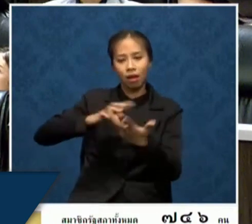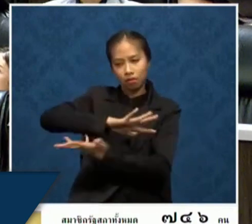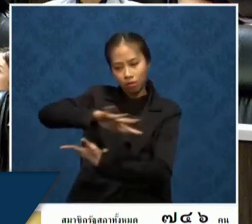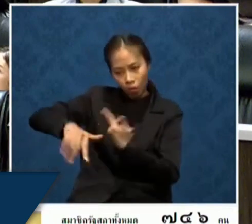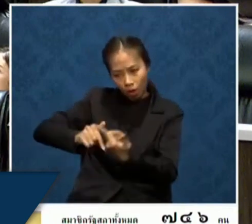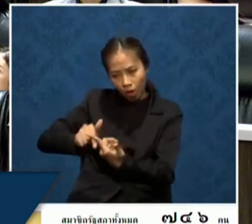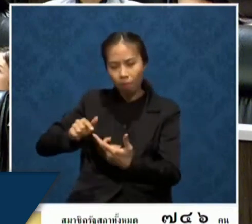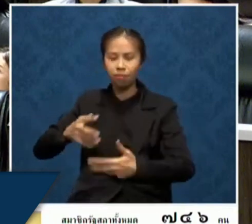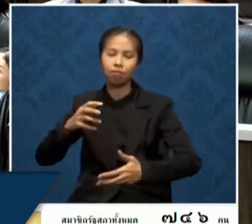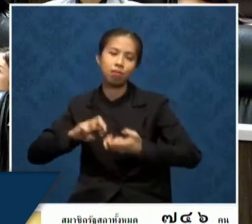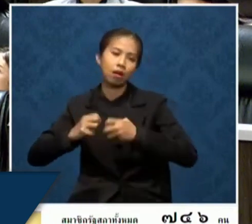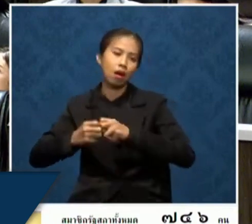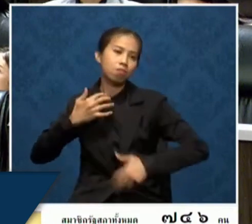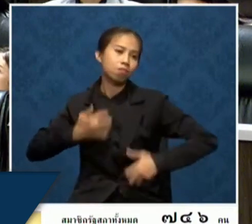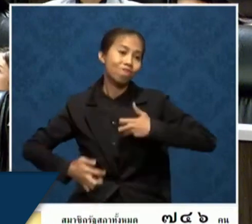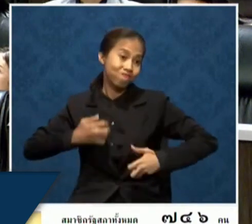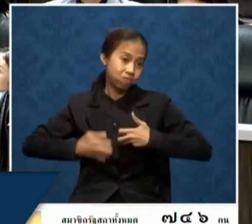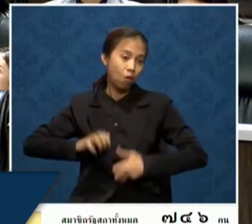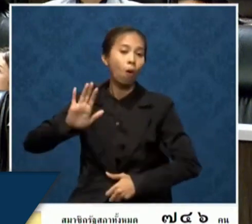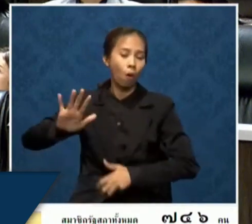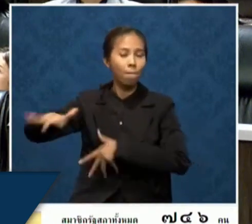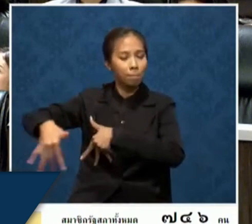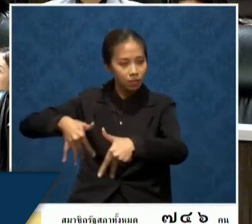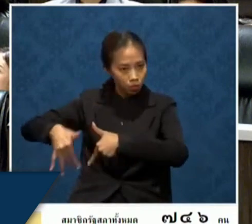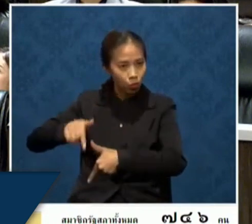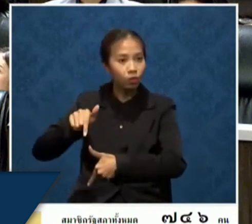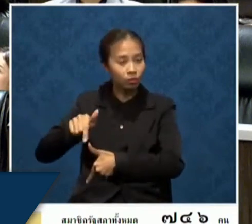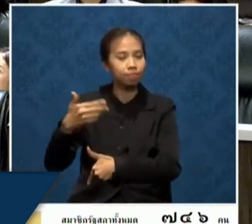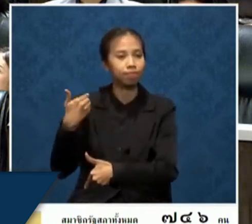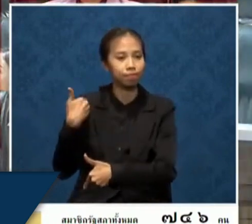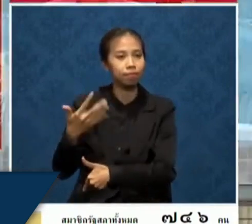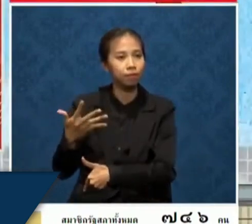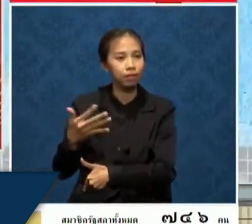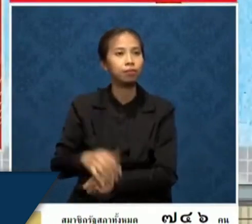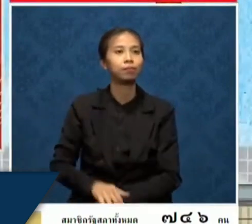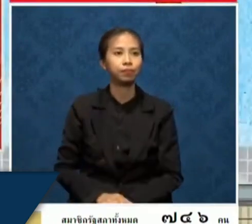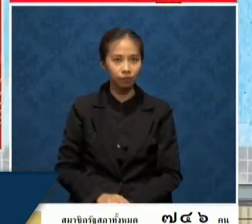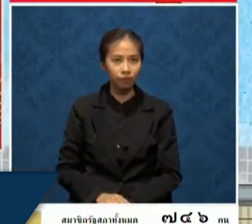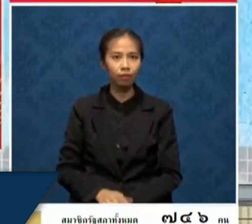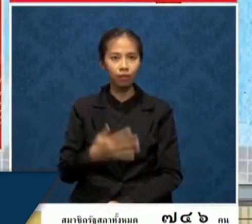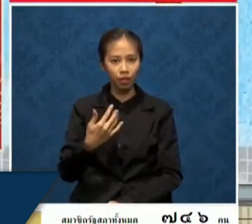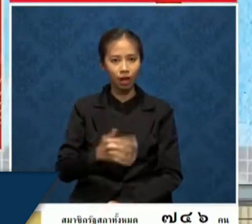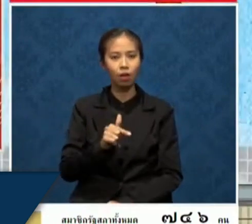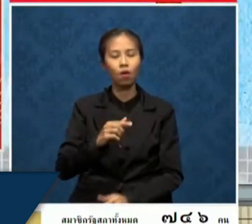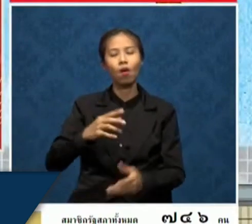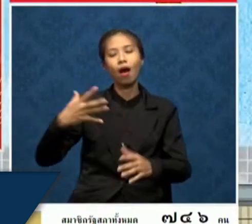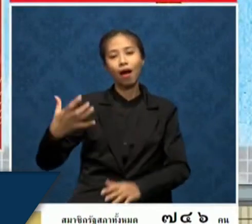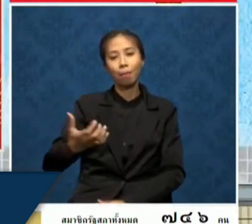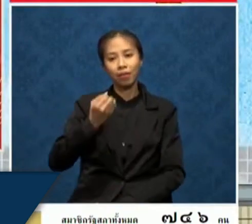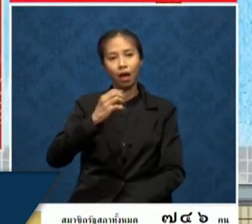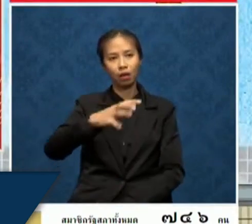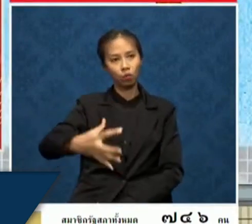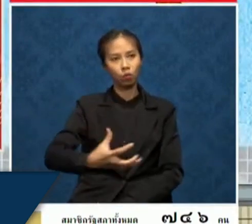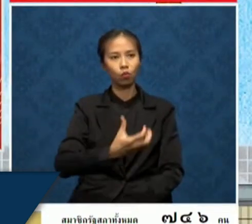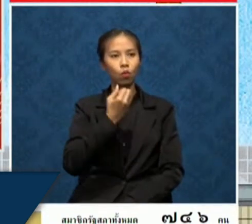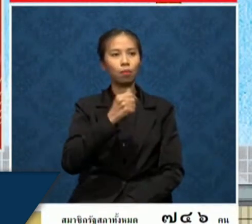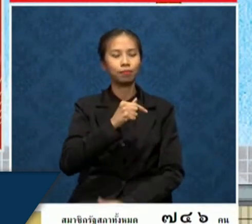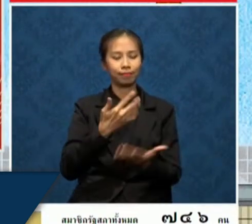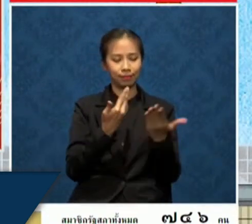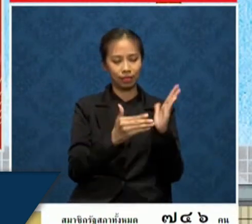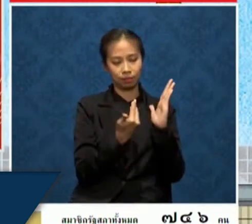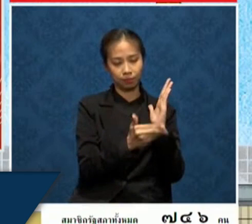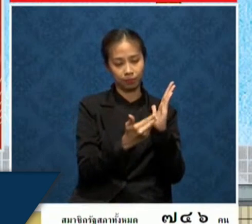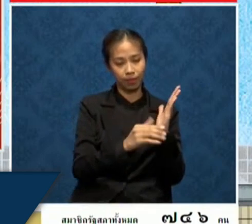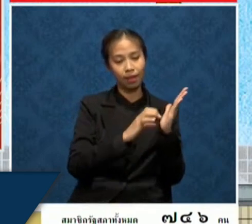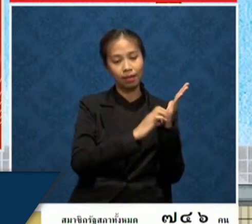ชนหรือไม่ประเด็นที่3ครับท่านประธานท่านกำลังต่อยอดการรวบอำนาจอยู่หรือเปล่าเขตเศรษฐกิจพิเศษส่วนใหญ่